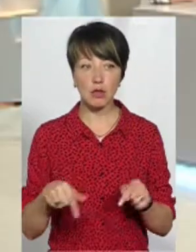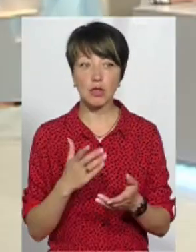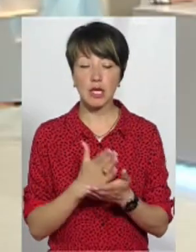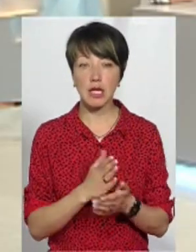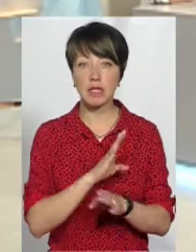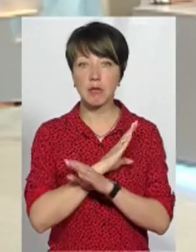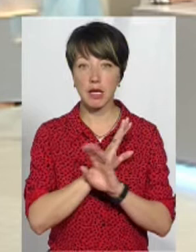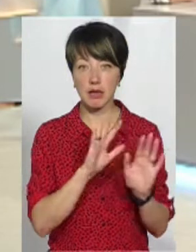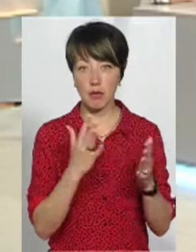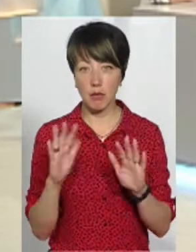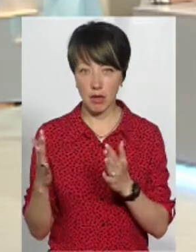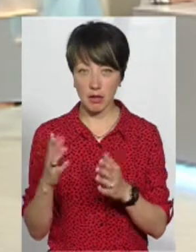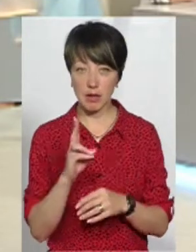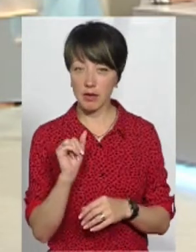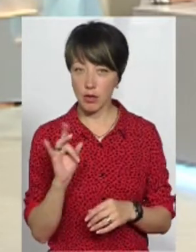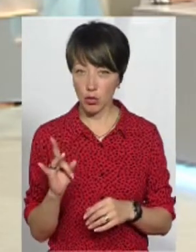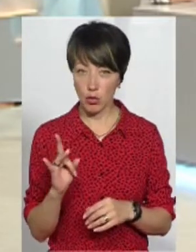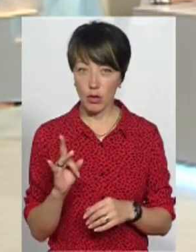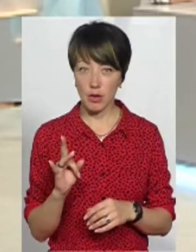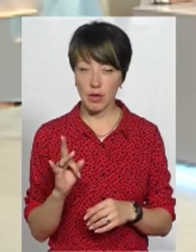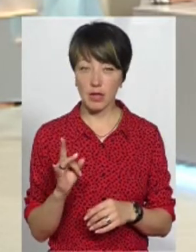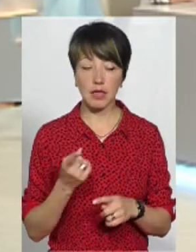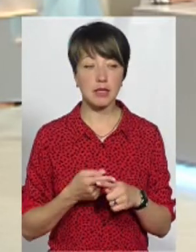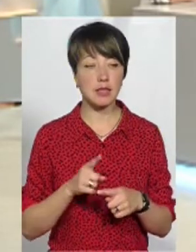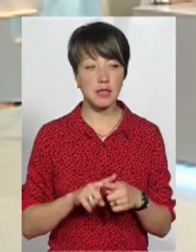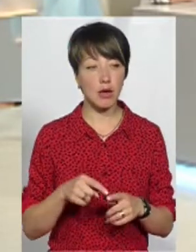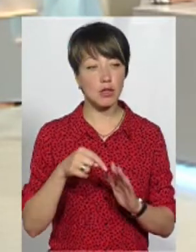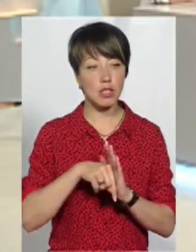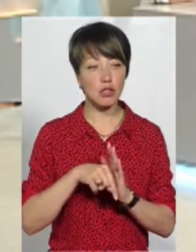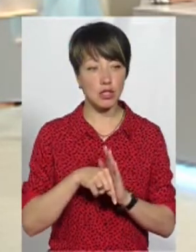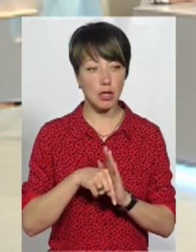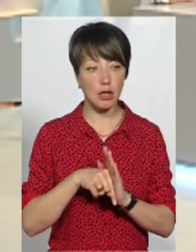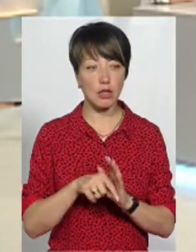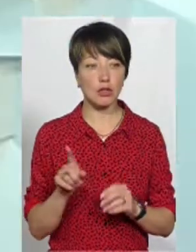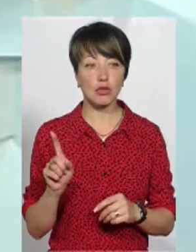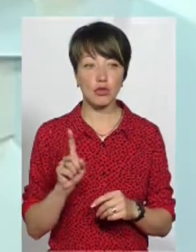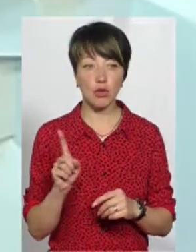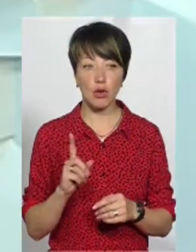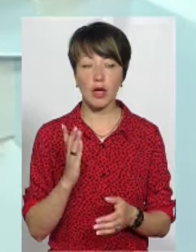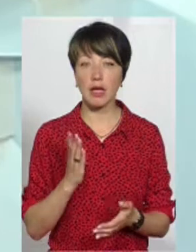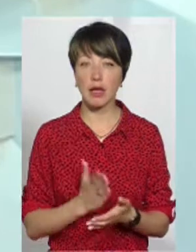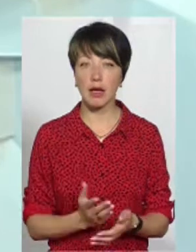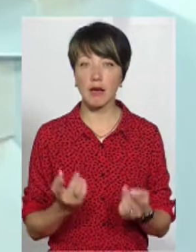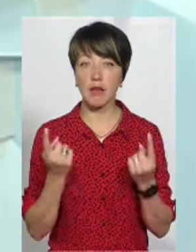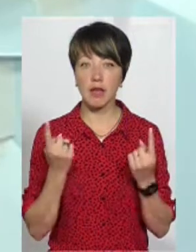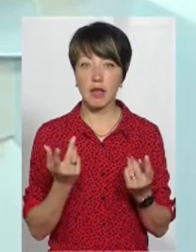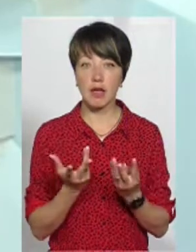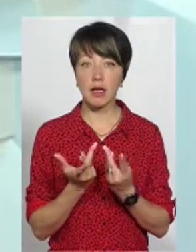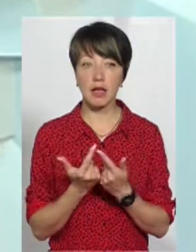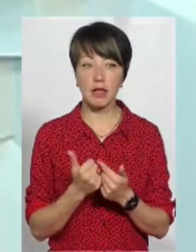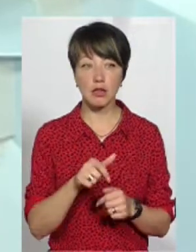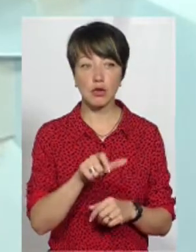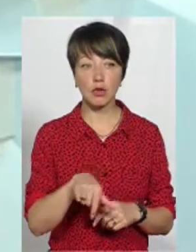є смертні випадки від кору. І це означає, що є велика